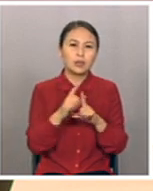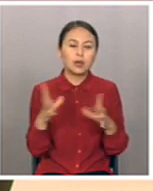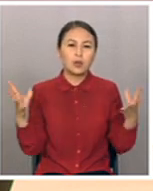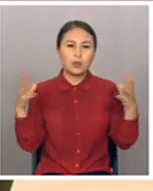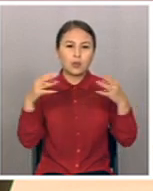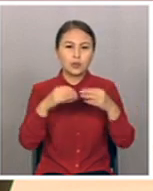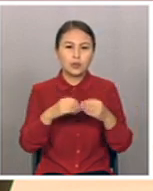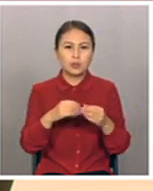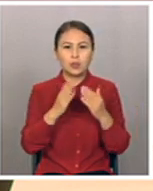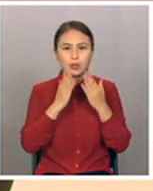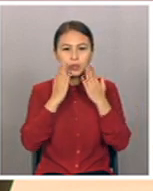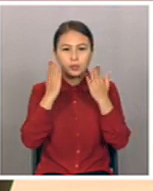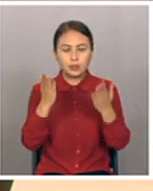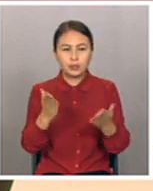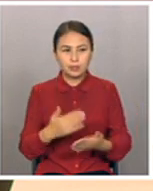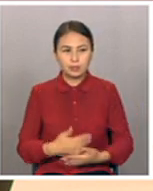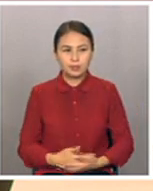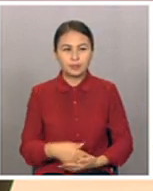оқиымыз.